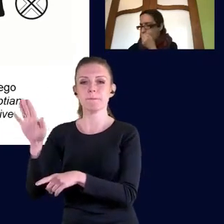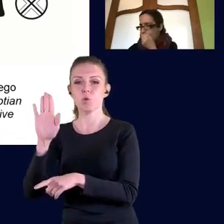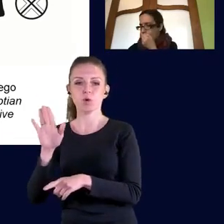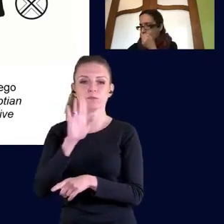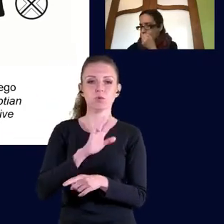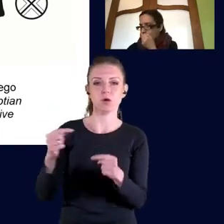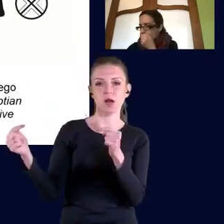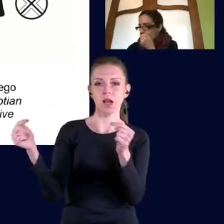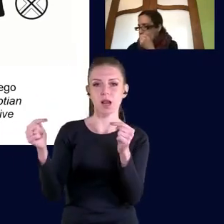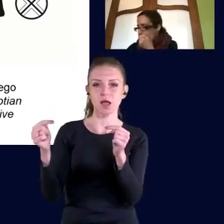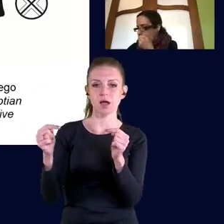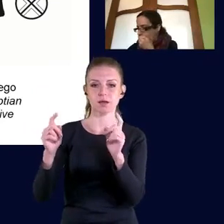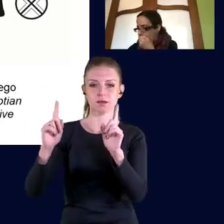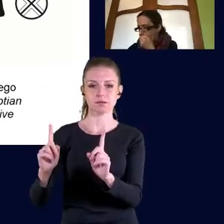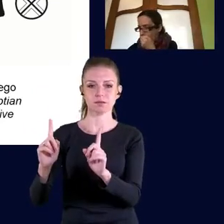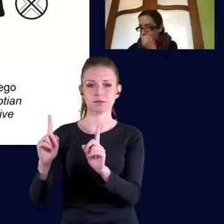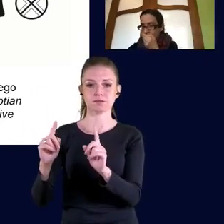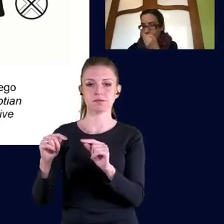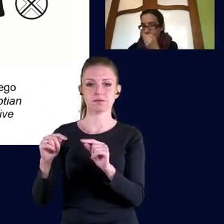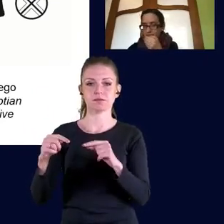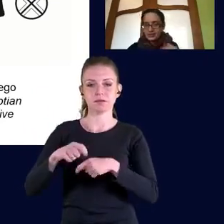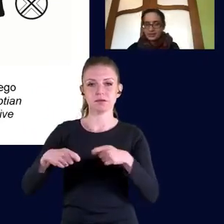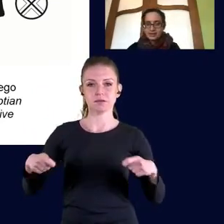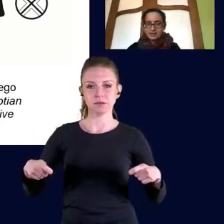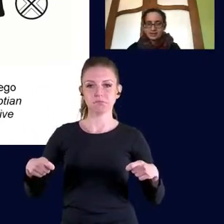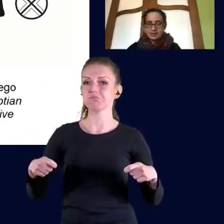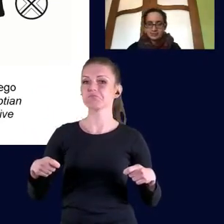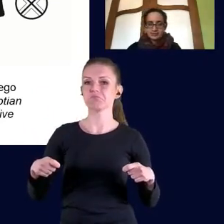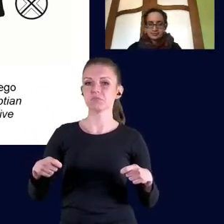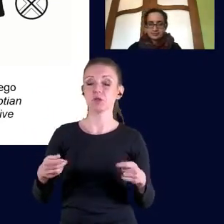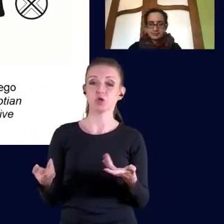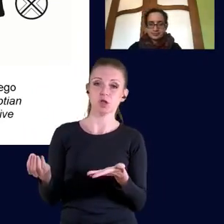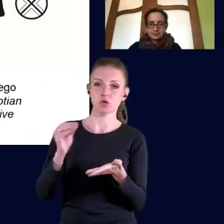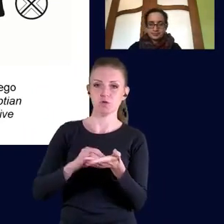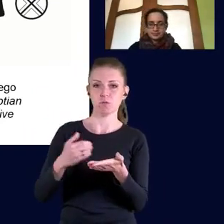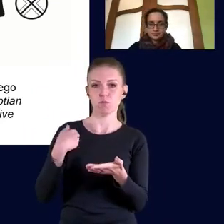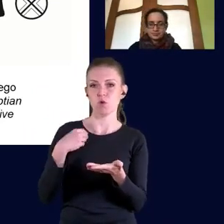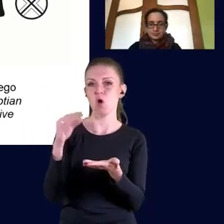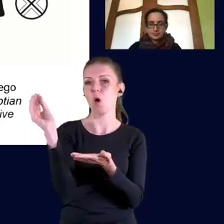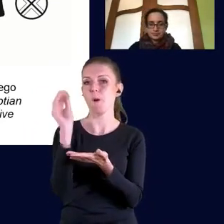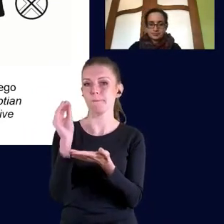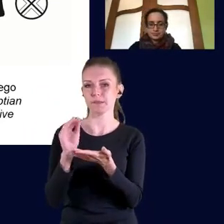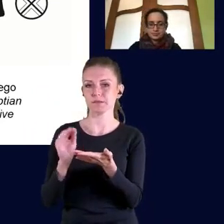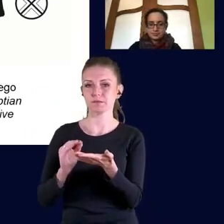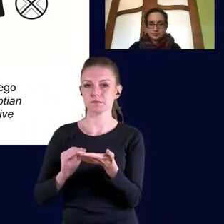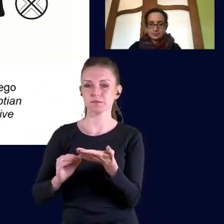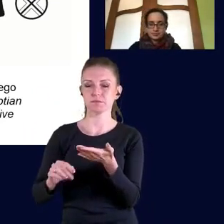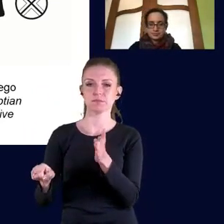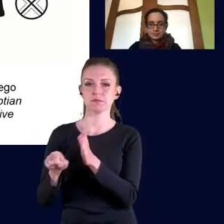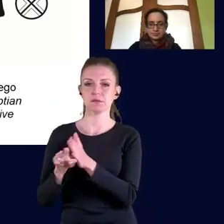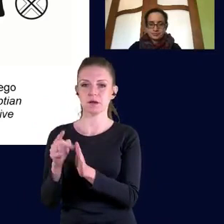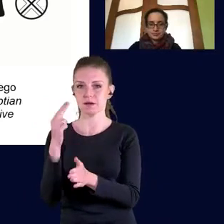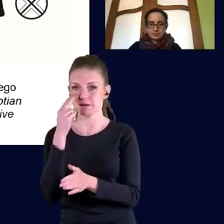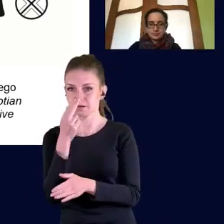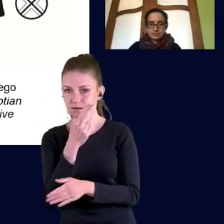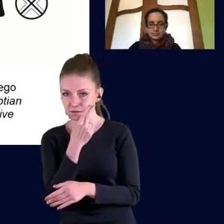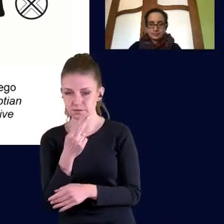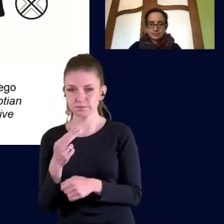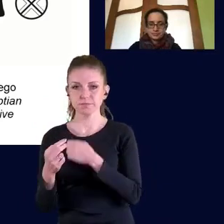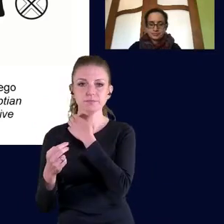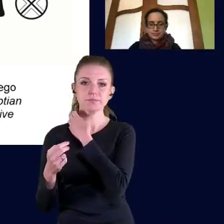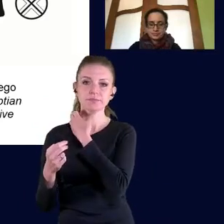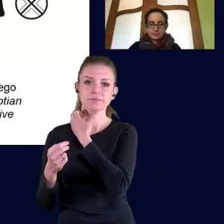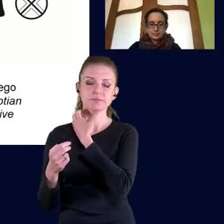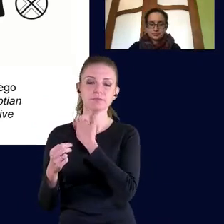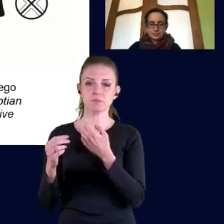sercem natomiast trzeba było stworzyć dodatkową tylko grafikę osobną również bardzo dużą